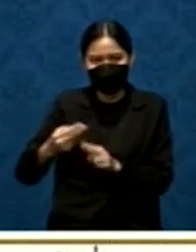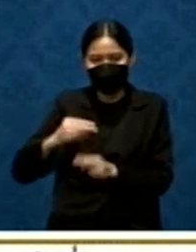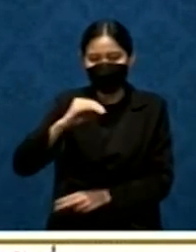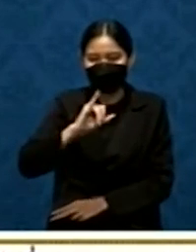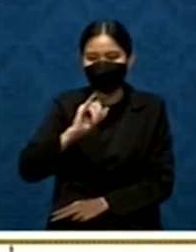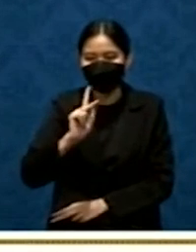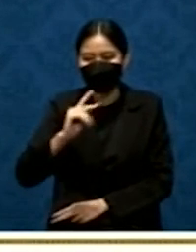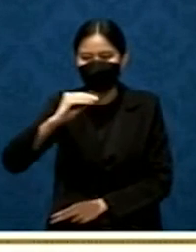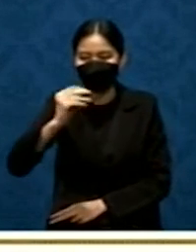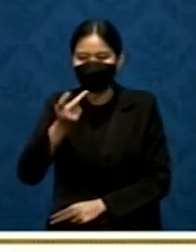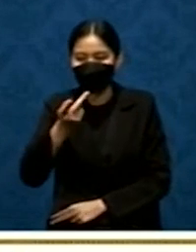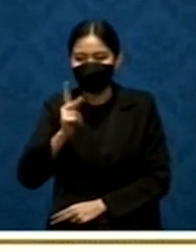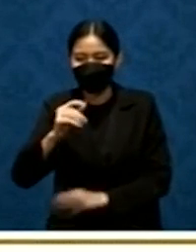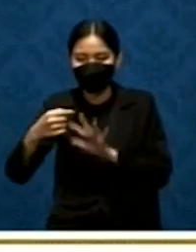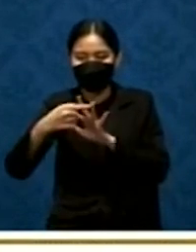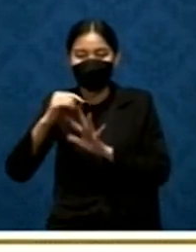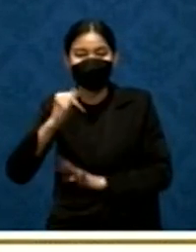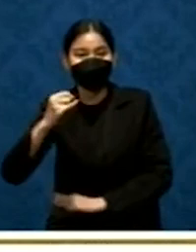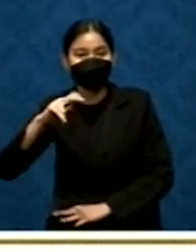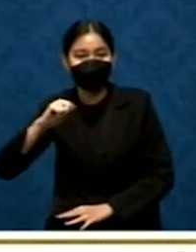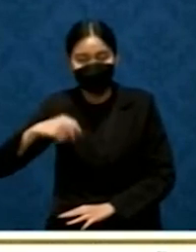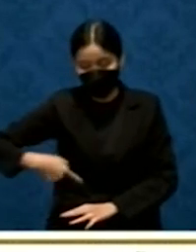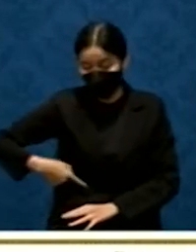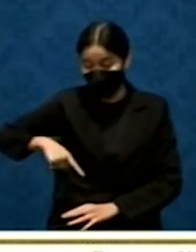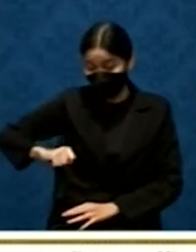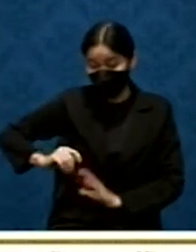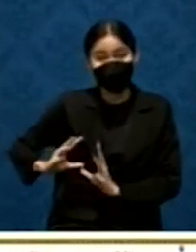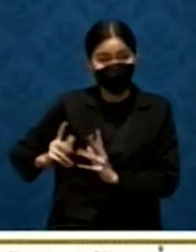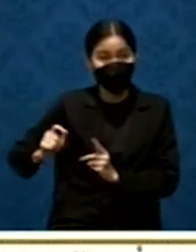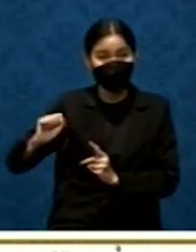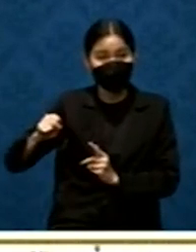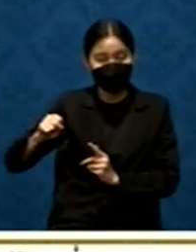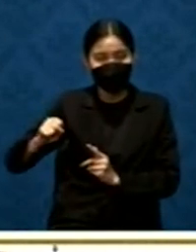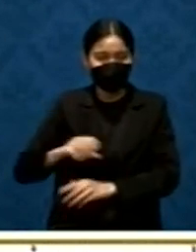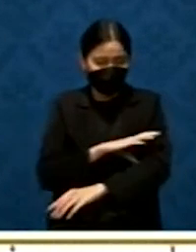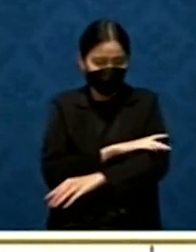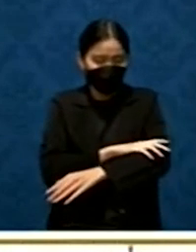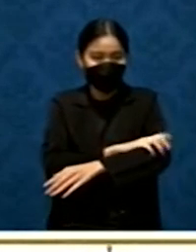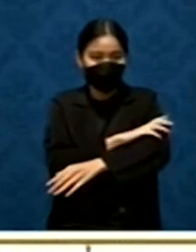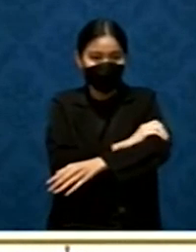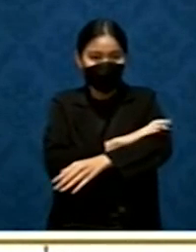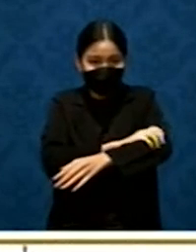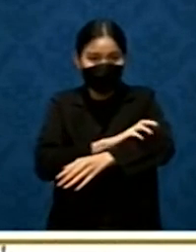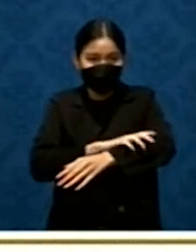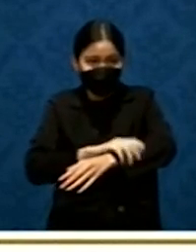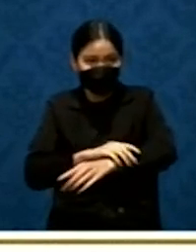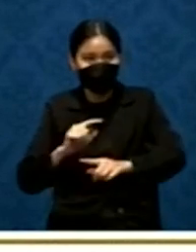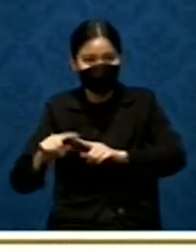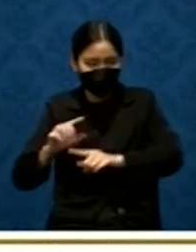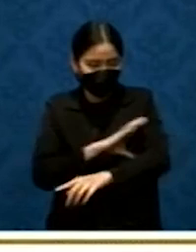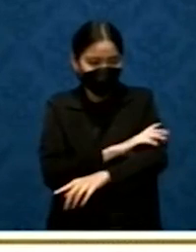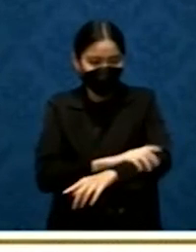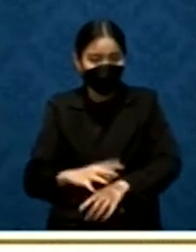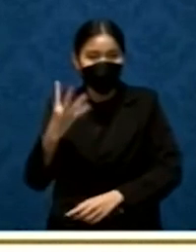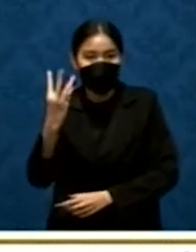จนและหลังจากที่ตับหมดมันก็ต้องไปสู่กล้ามเนื้อจะทำให้ผอมแห้งแรงน้อย